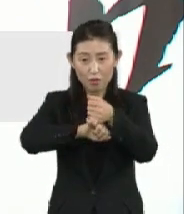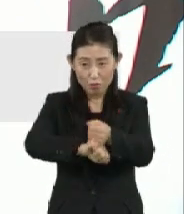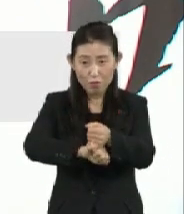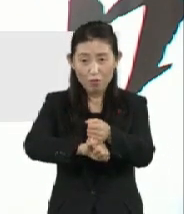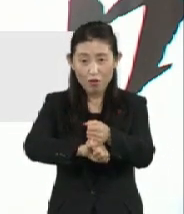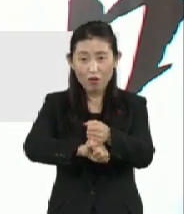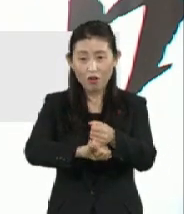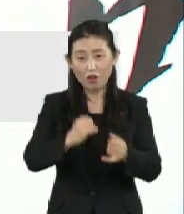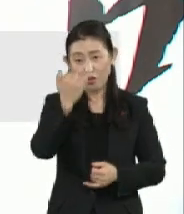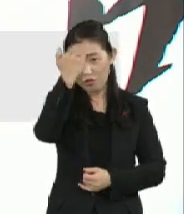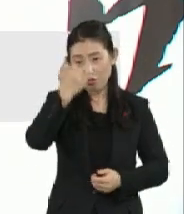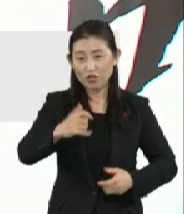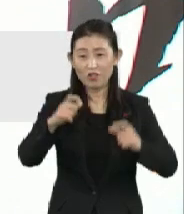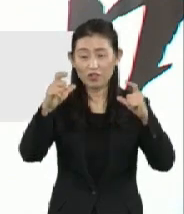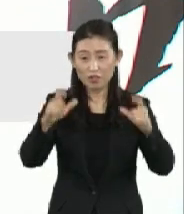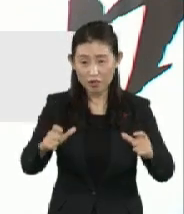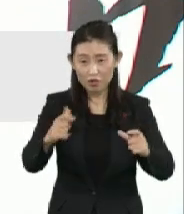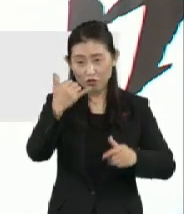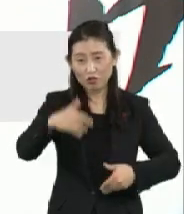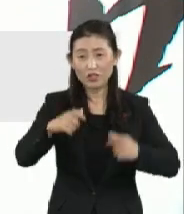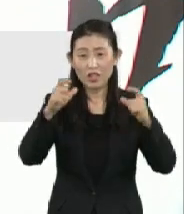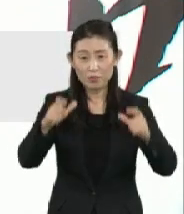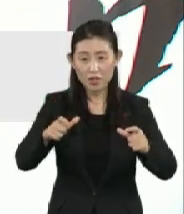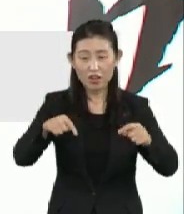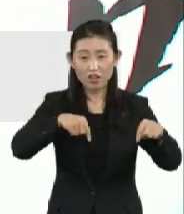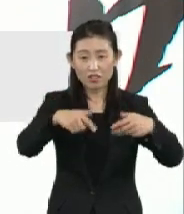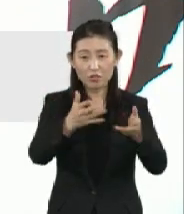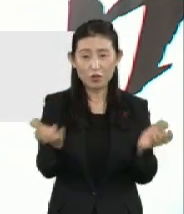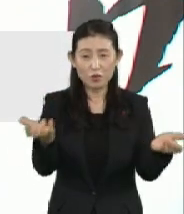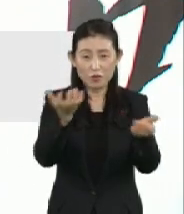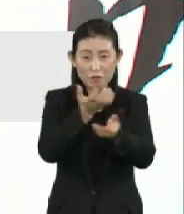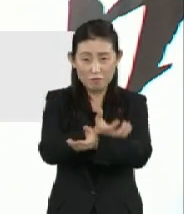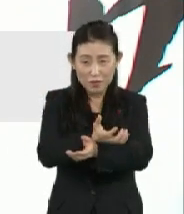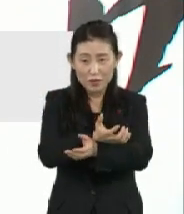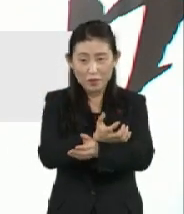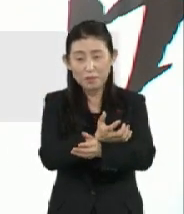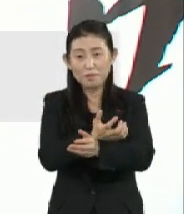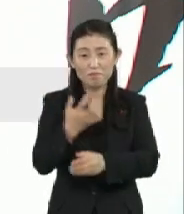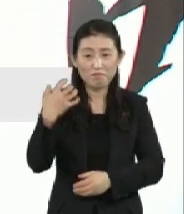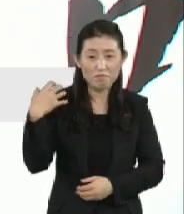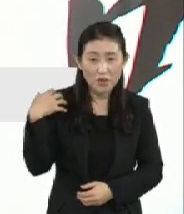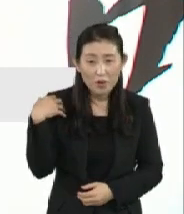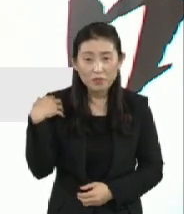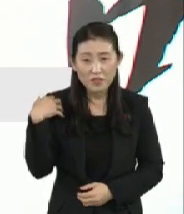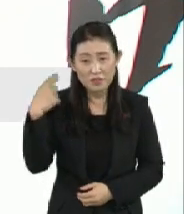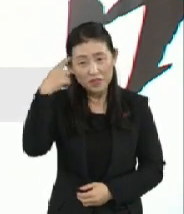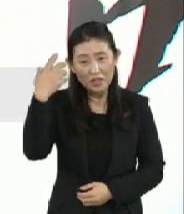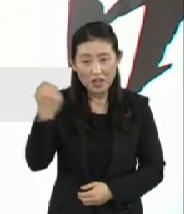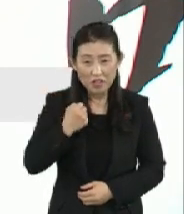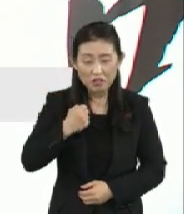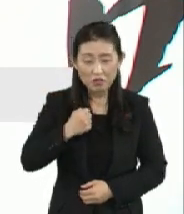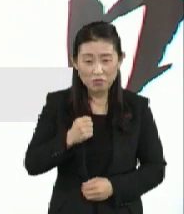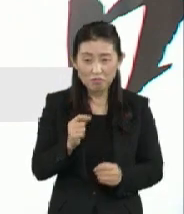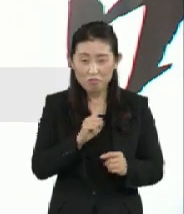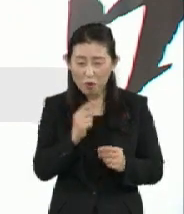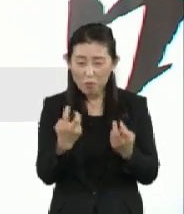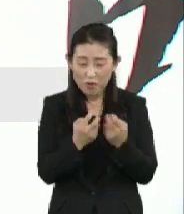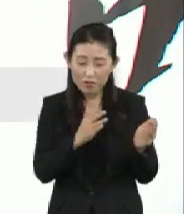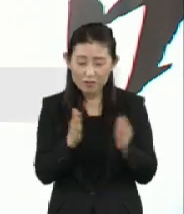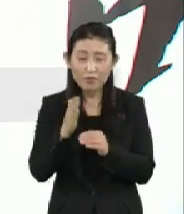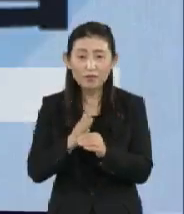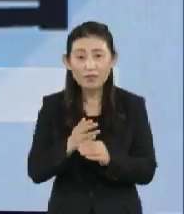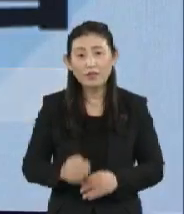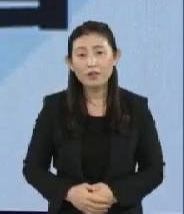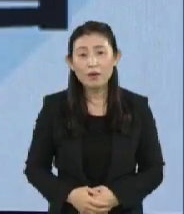읽고 충청이, 충남이 정권교체의 주역이 된다. 이런 신조 아래 여러 가지 전략을 준비하고